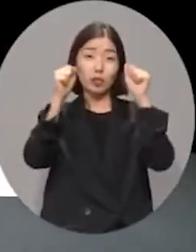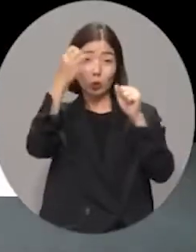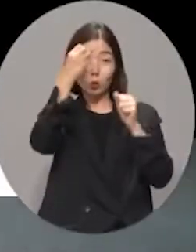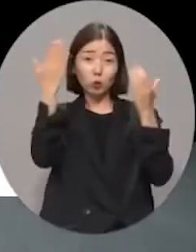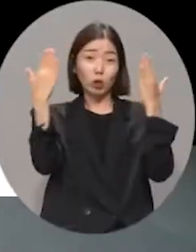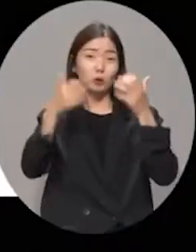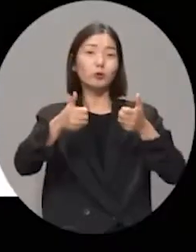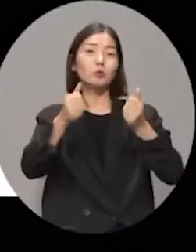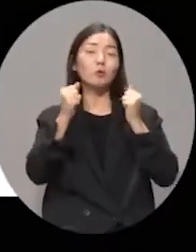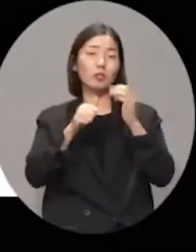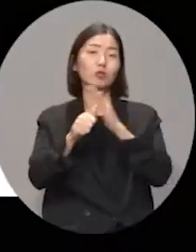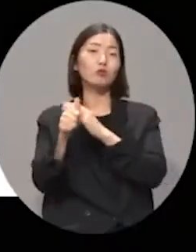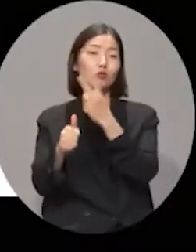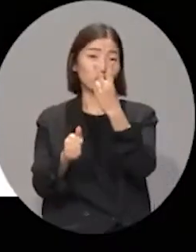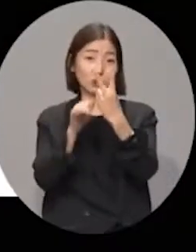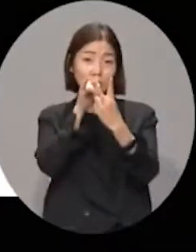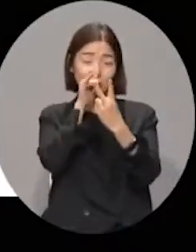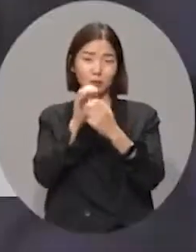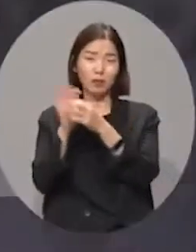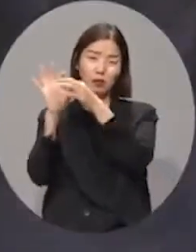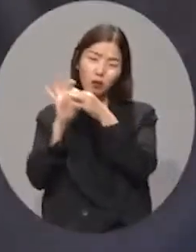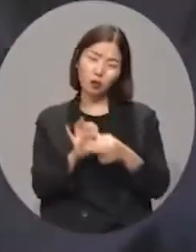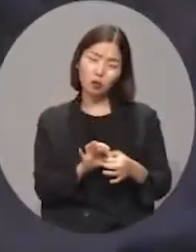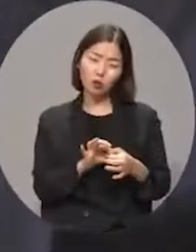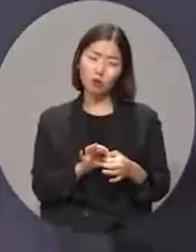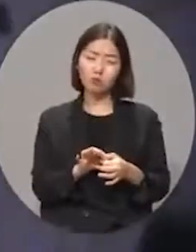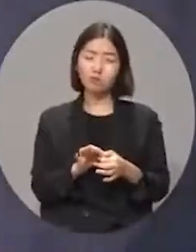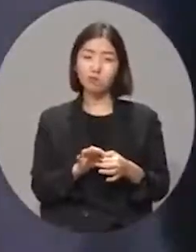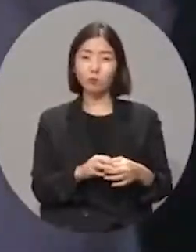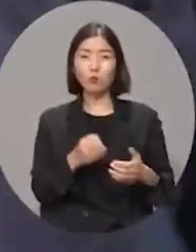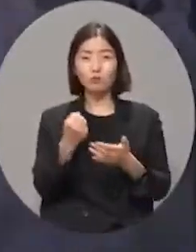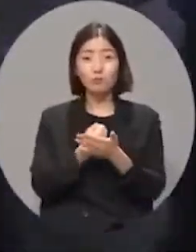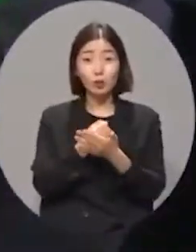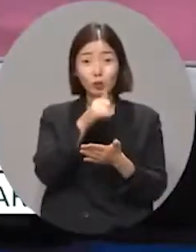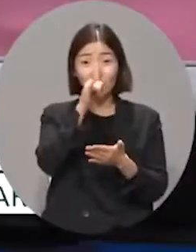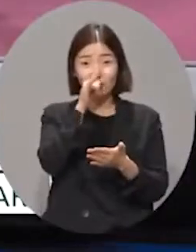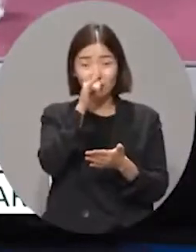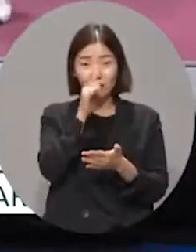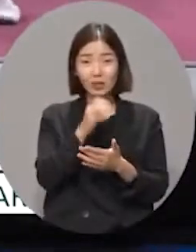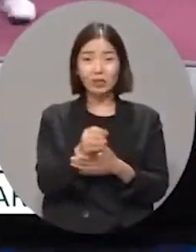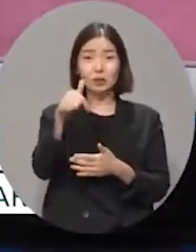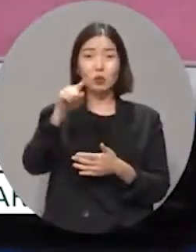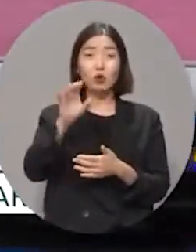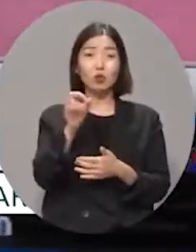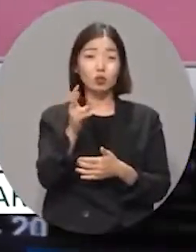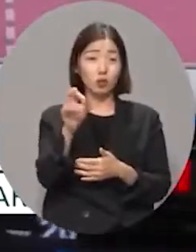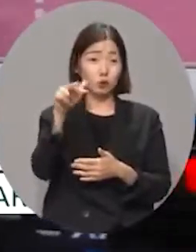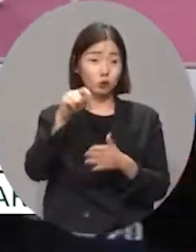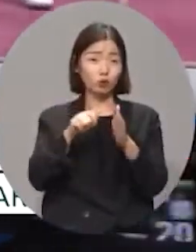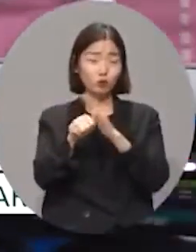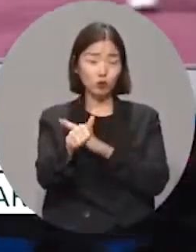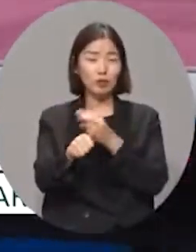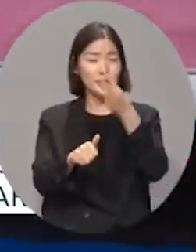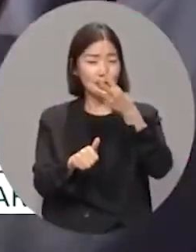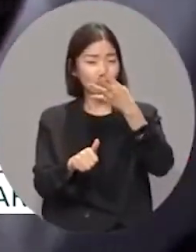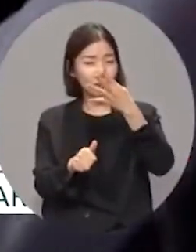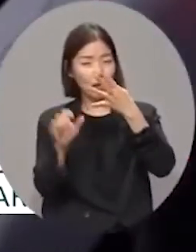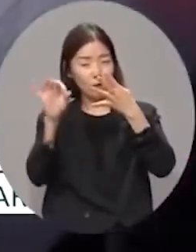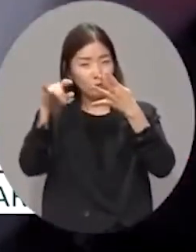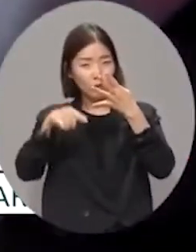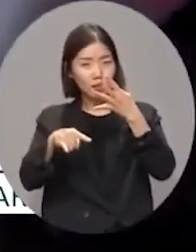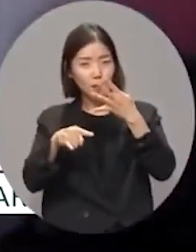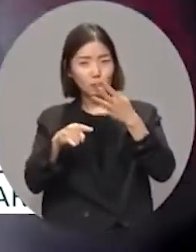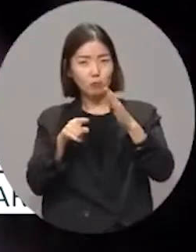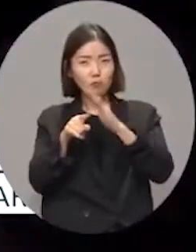선수가 있었습니다. 특히 계속된 부진으로 마음고생이 심했다는 맏형 권영준 선수는 3서 이전의 가장